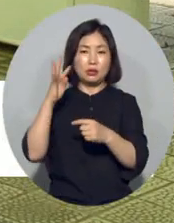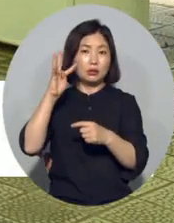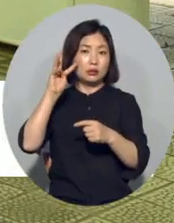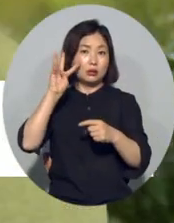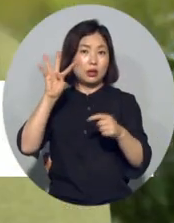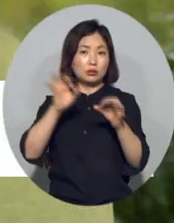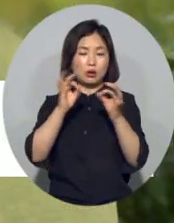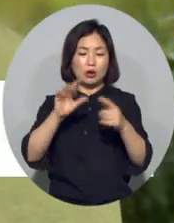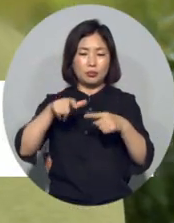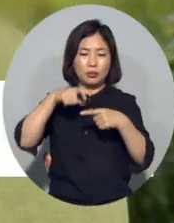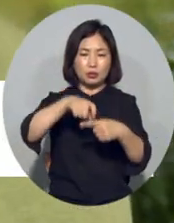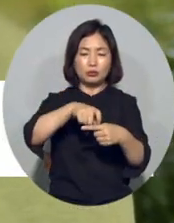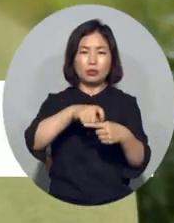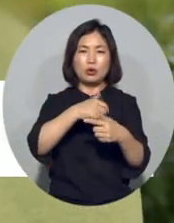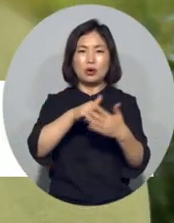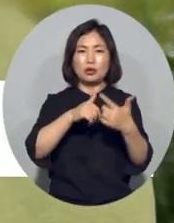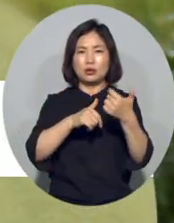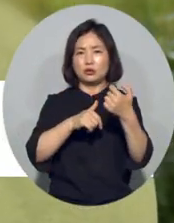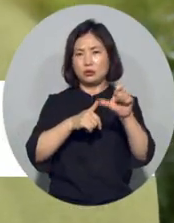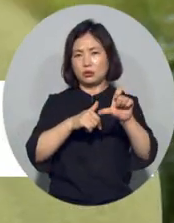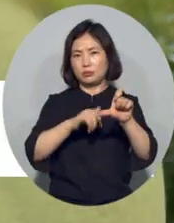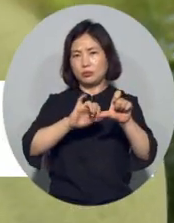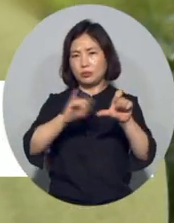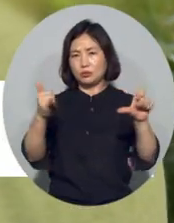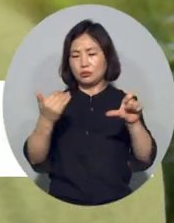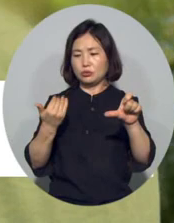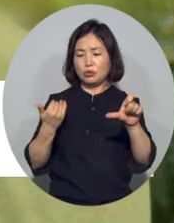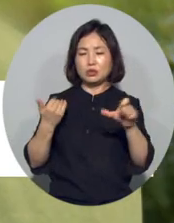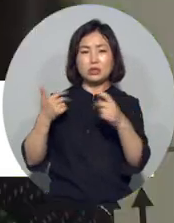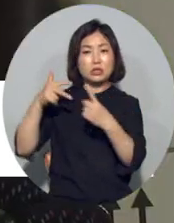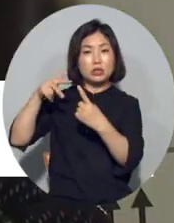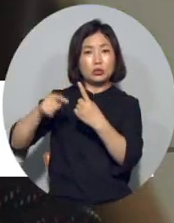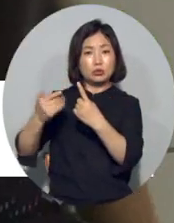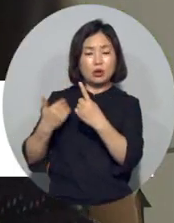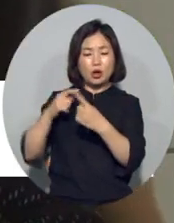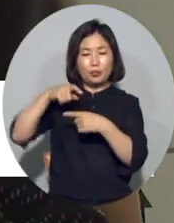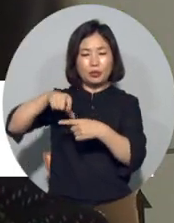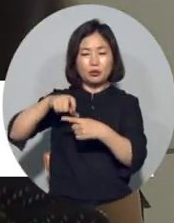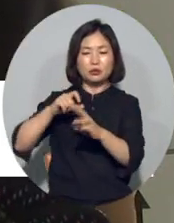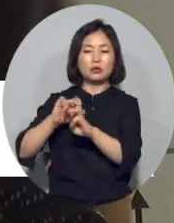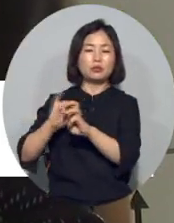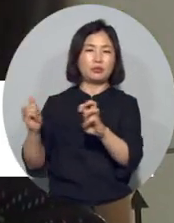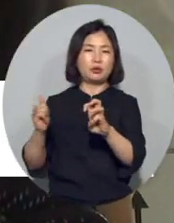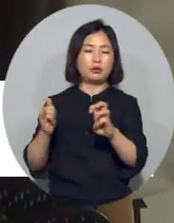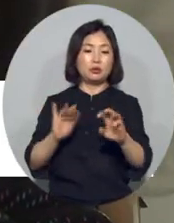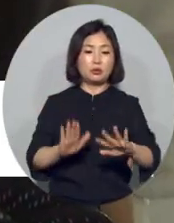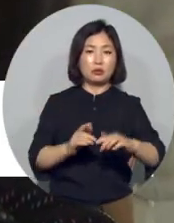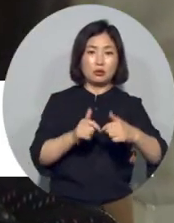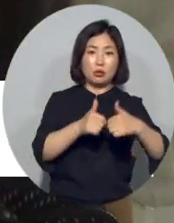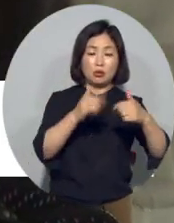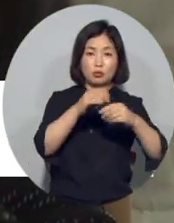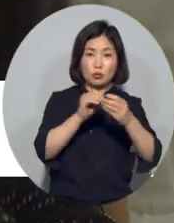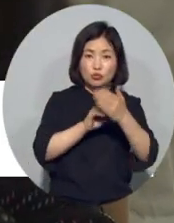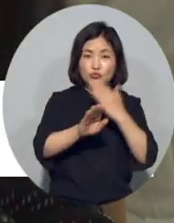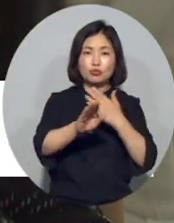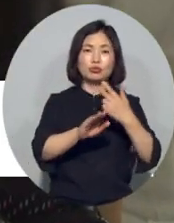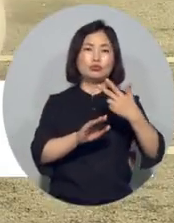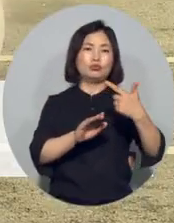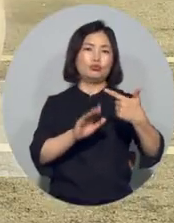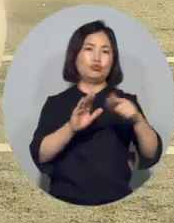동안 하루 평균 확진자가 65명으로 이전 일주일 하루 평균 30명에서 2배 이상 규모가